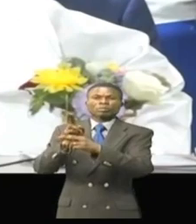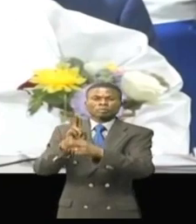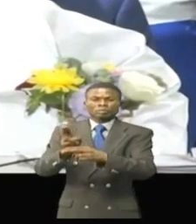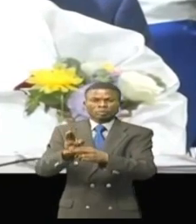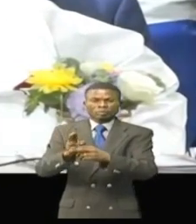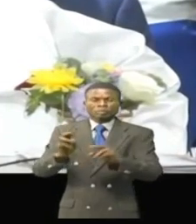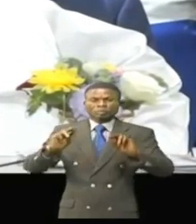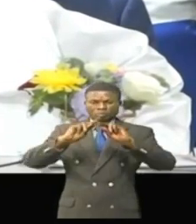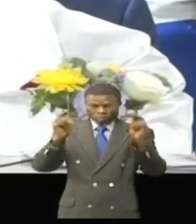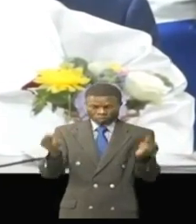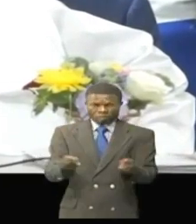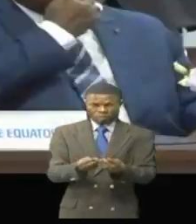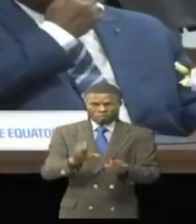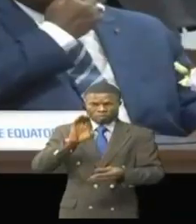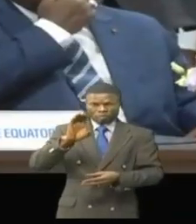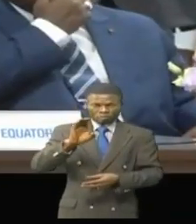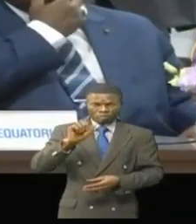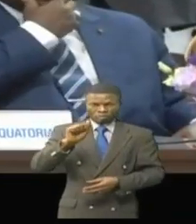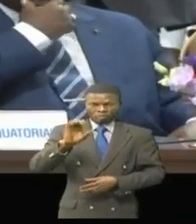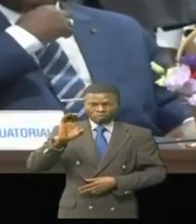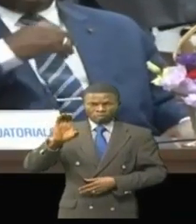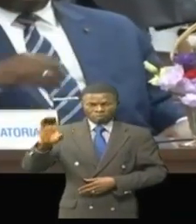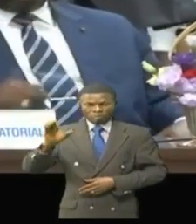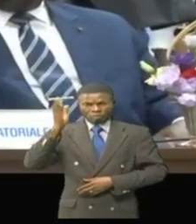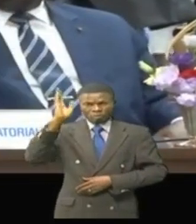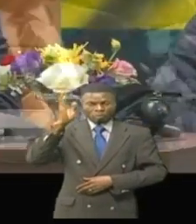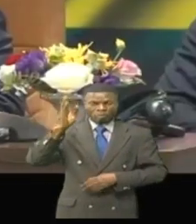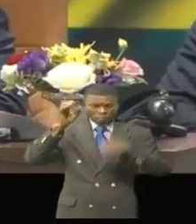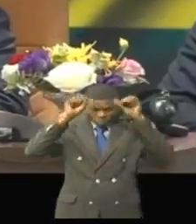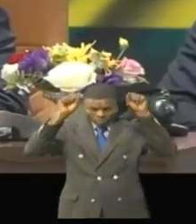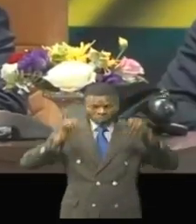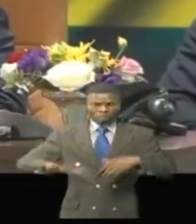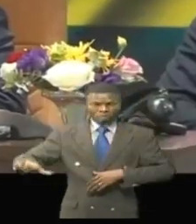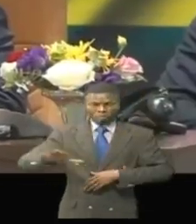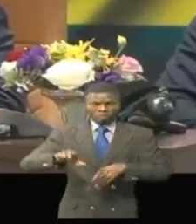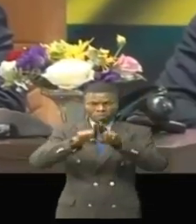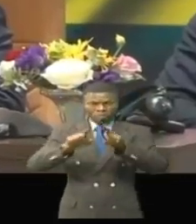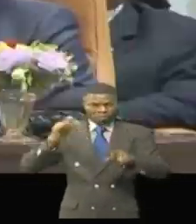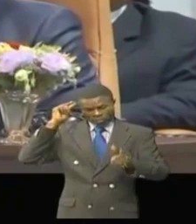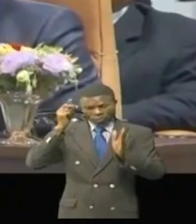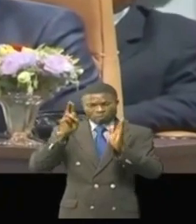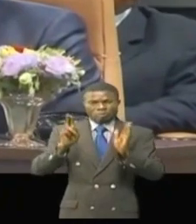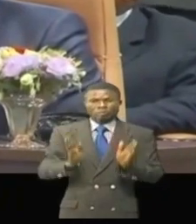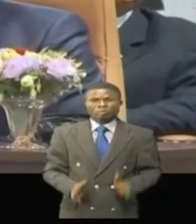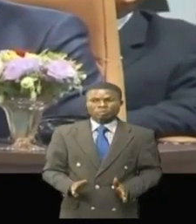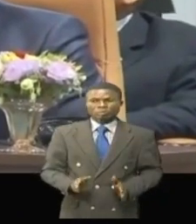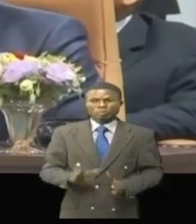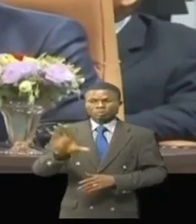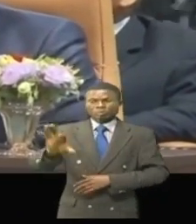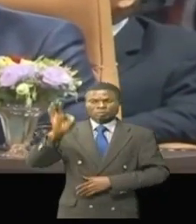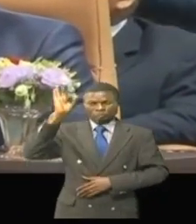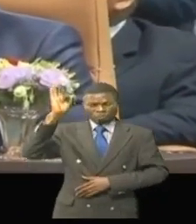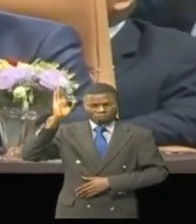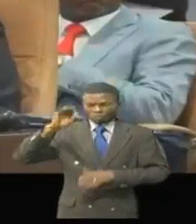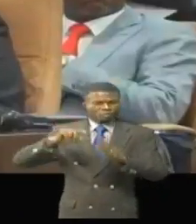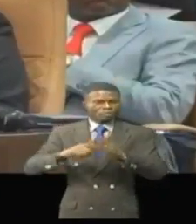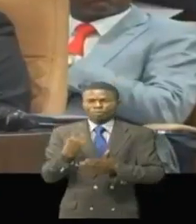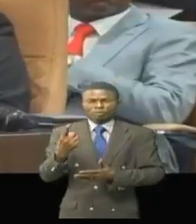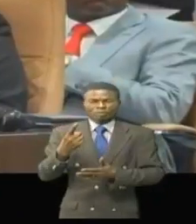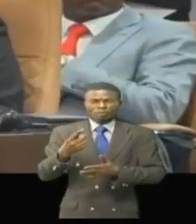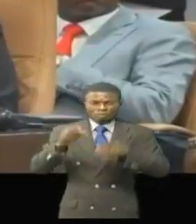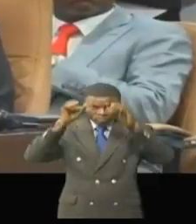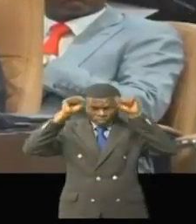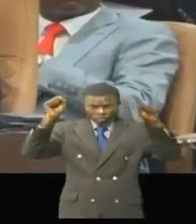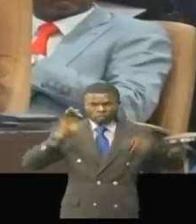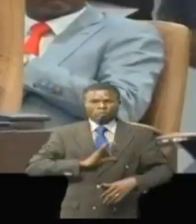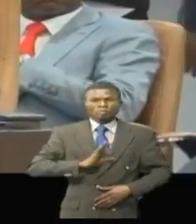la commission de la CEAC, la conférence des chefs d'État et de gouvernement a désigné à l'unanimité le